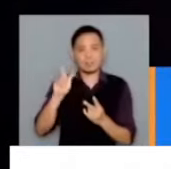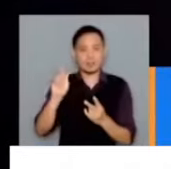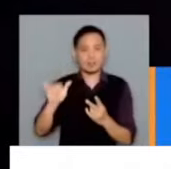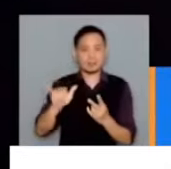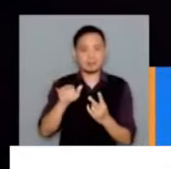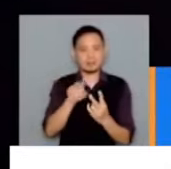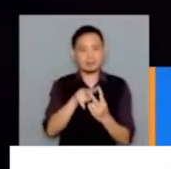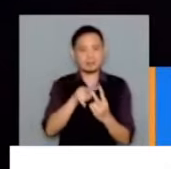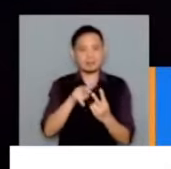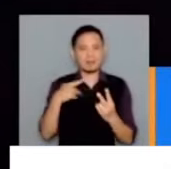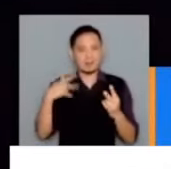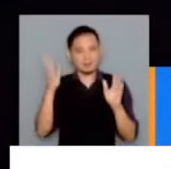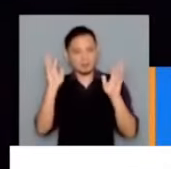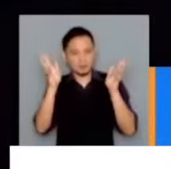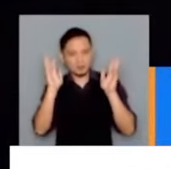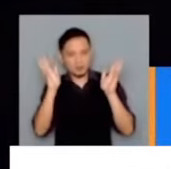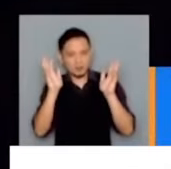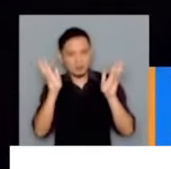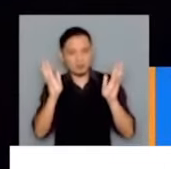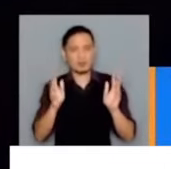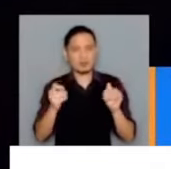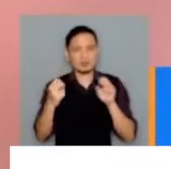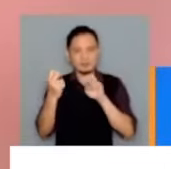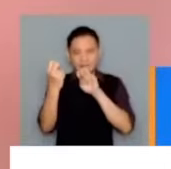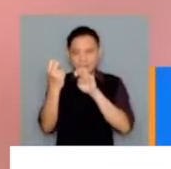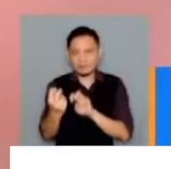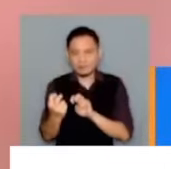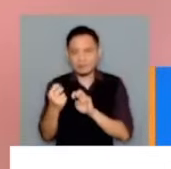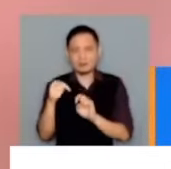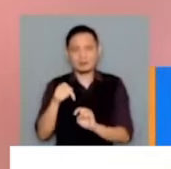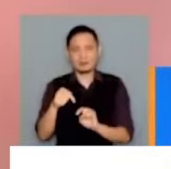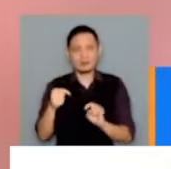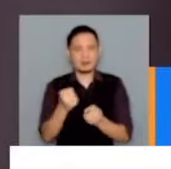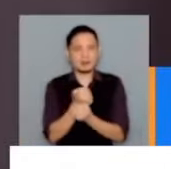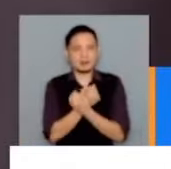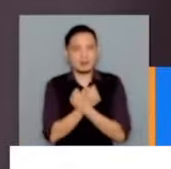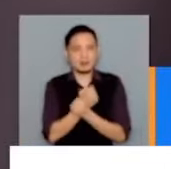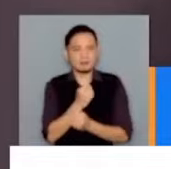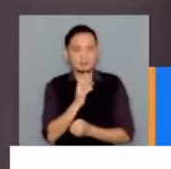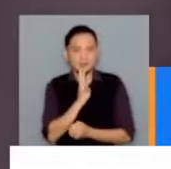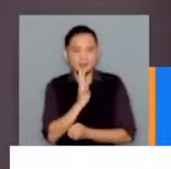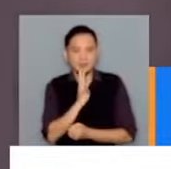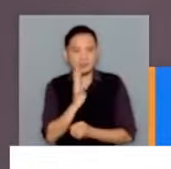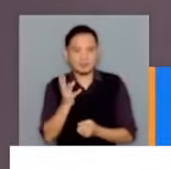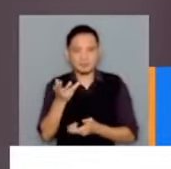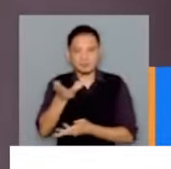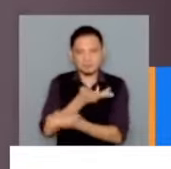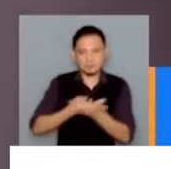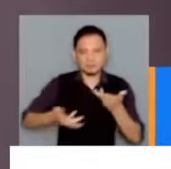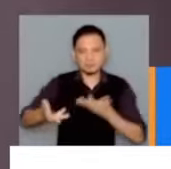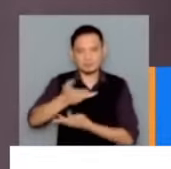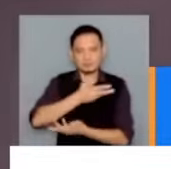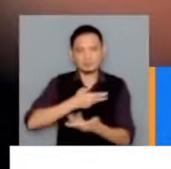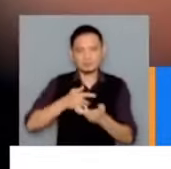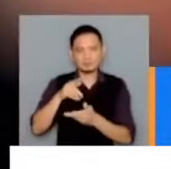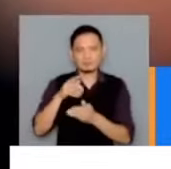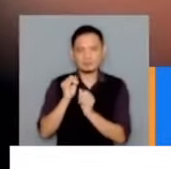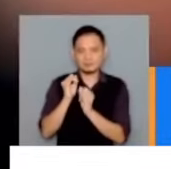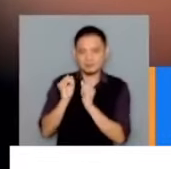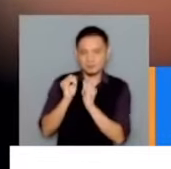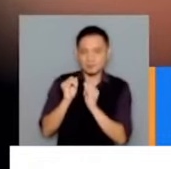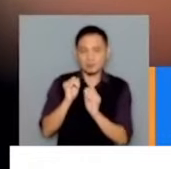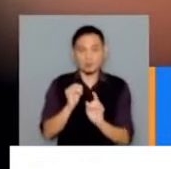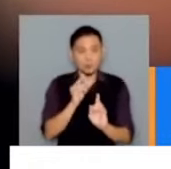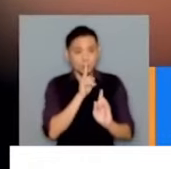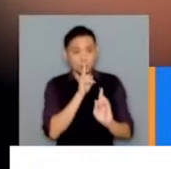ating Love Talk. Oh yes, hawak kamay sila sa pagharap sa mga hamon. Kahit na ng araw, ang ibang tao, hinuhusgan sila